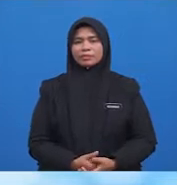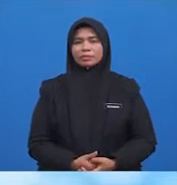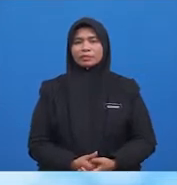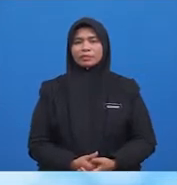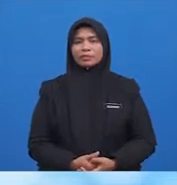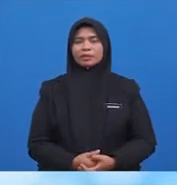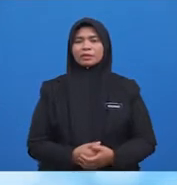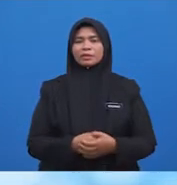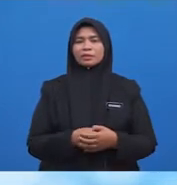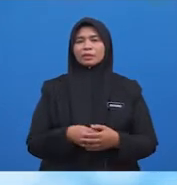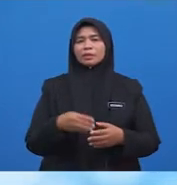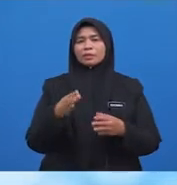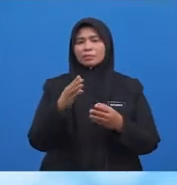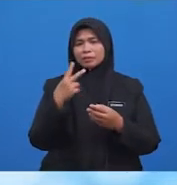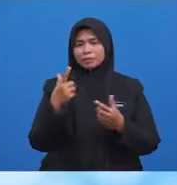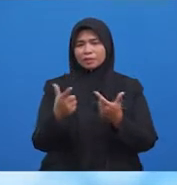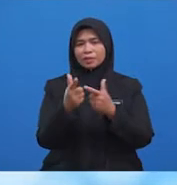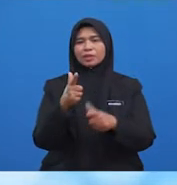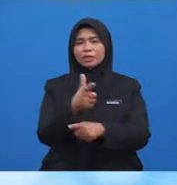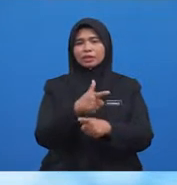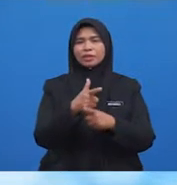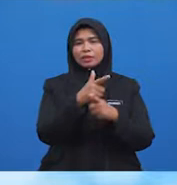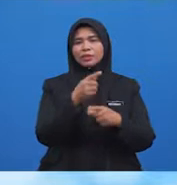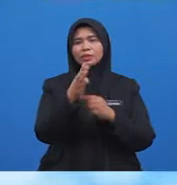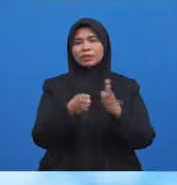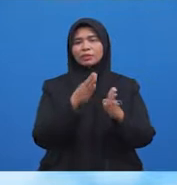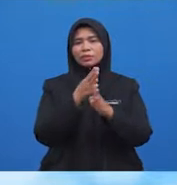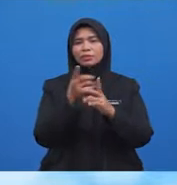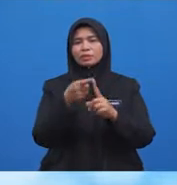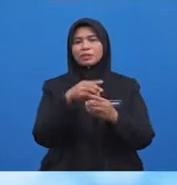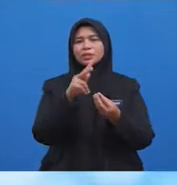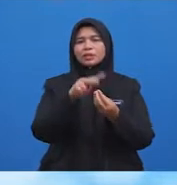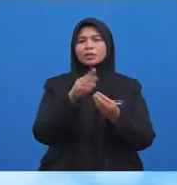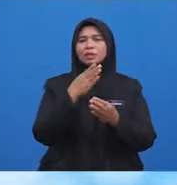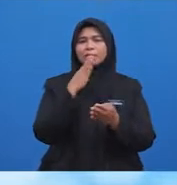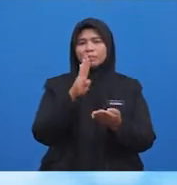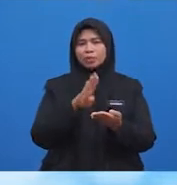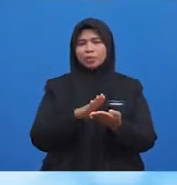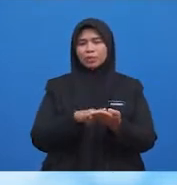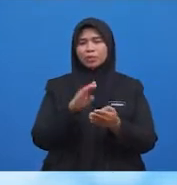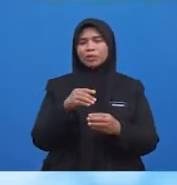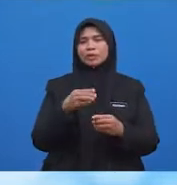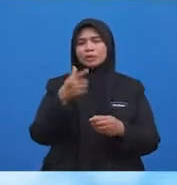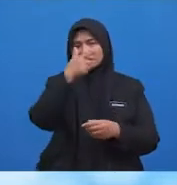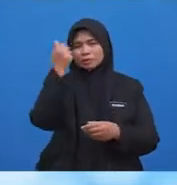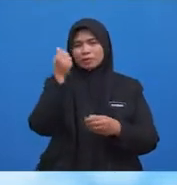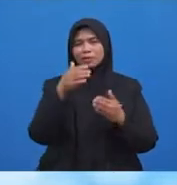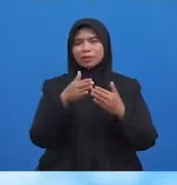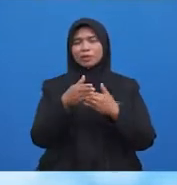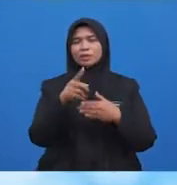magnetosfer bumi melindungi bumi dari pada kesan buruk yang disebabkan